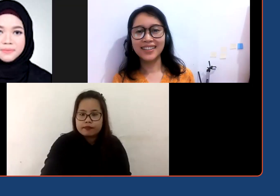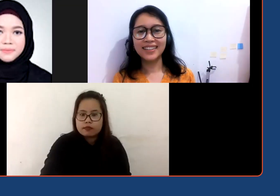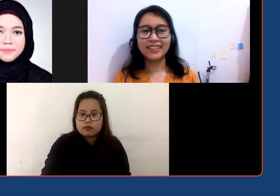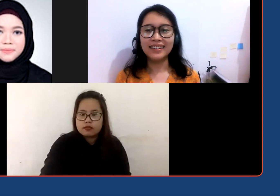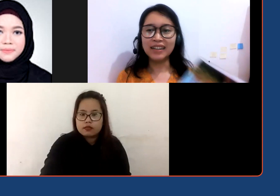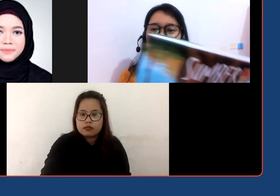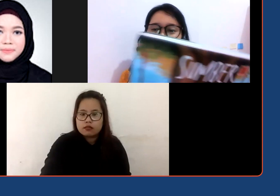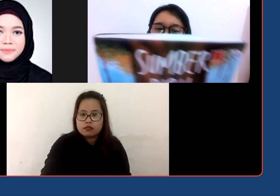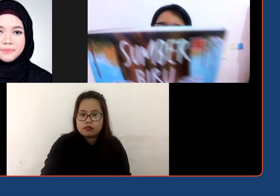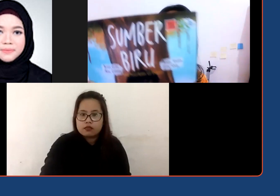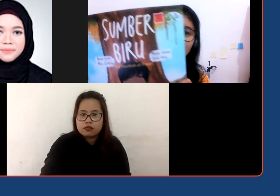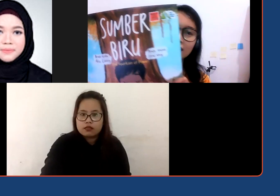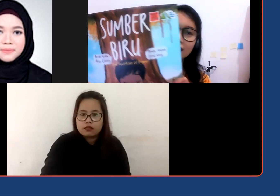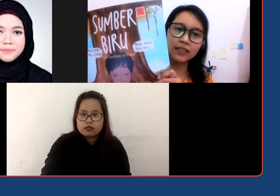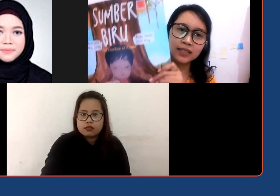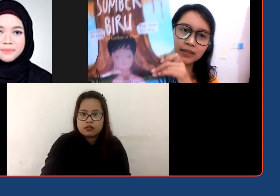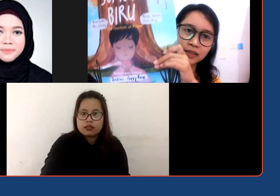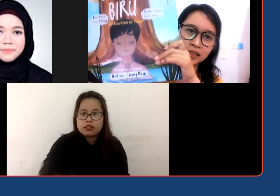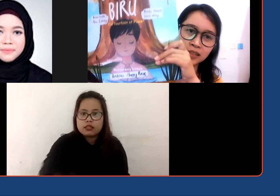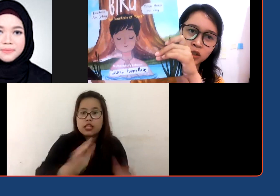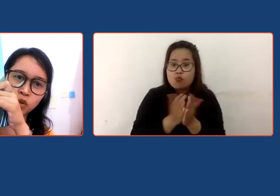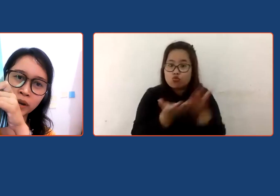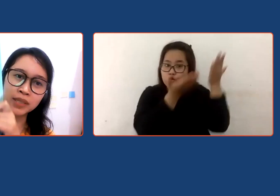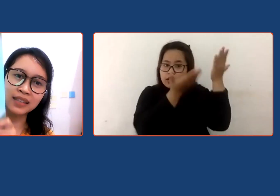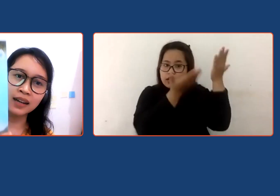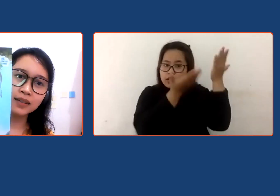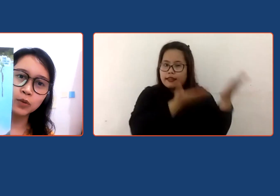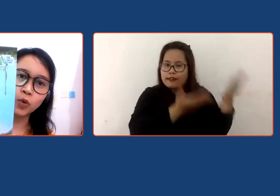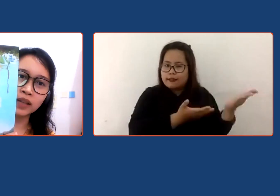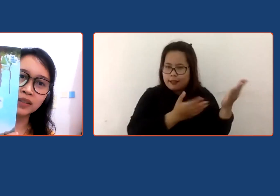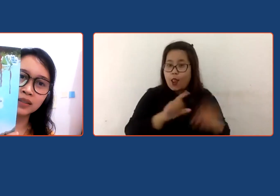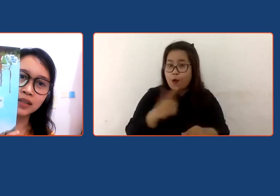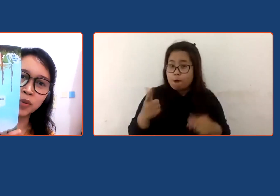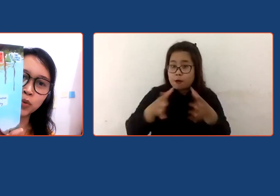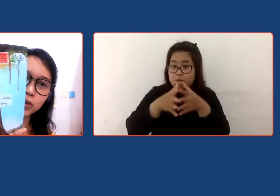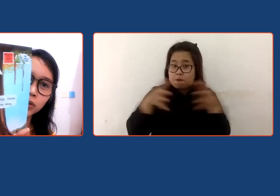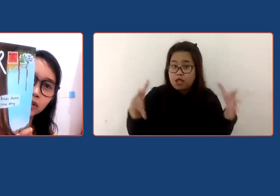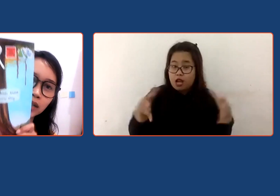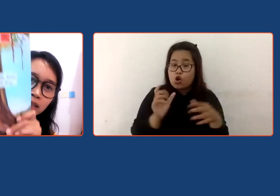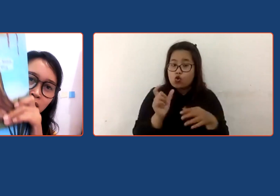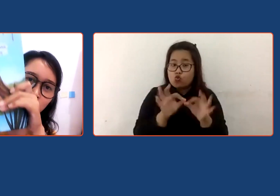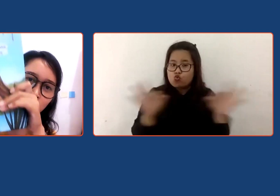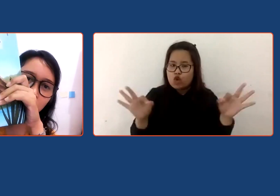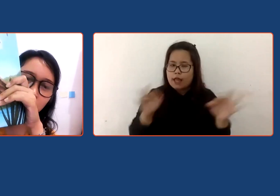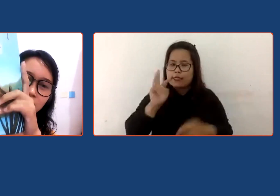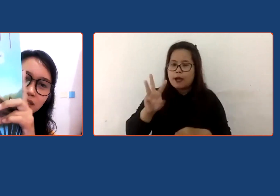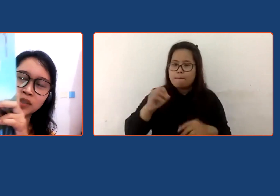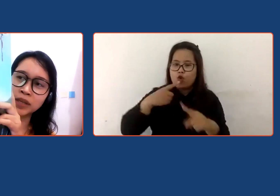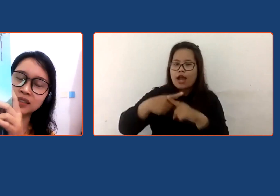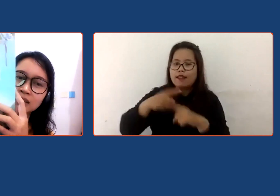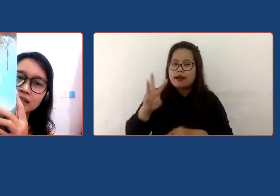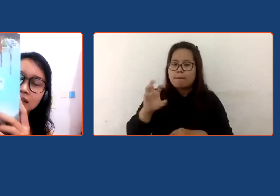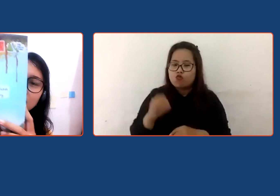memang ngamuknya seperti ini Ya he's ha lumayan besar ukurannya 30 kali 30